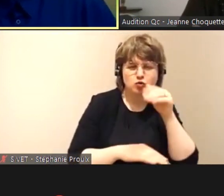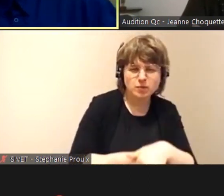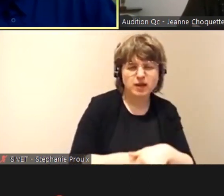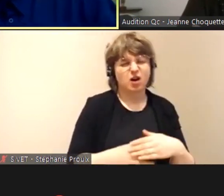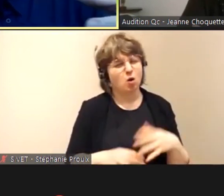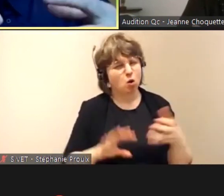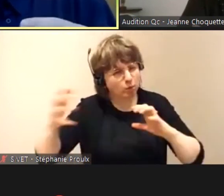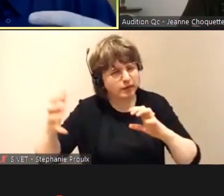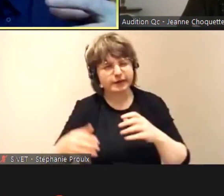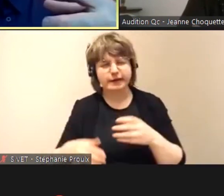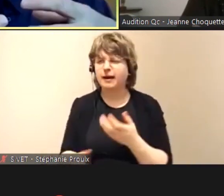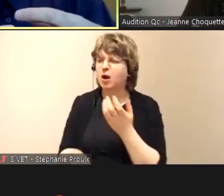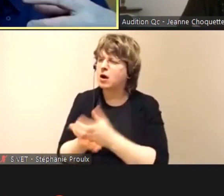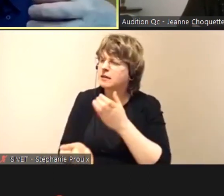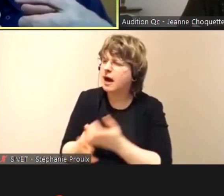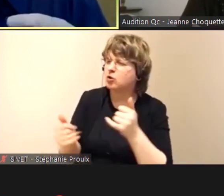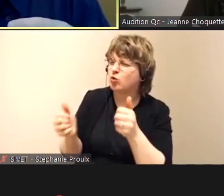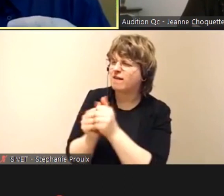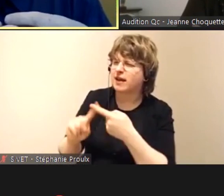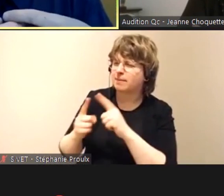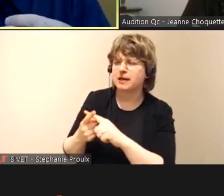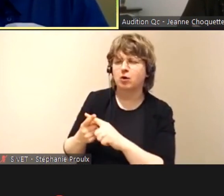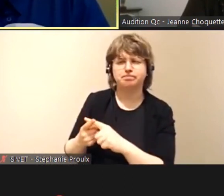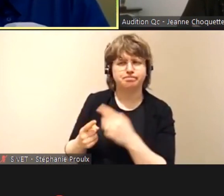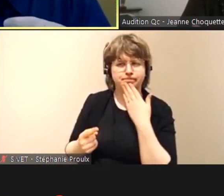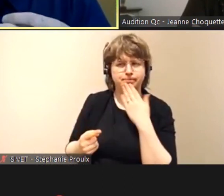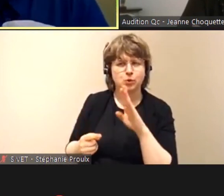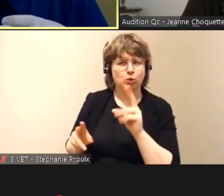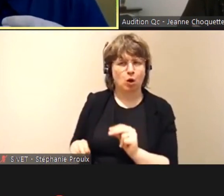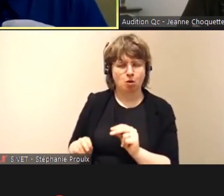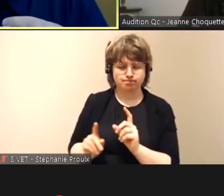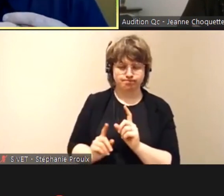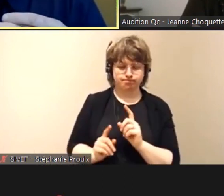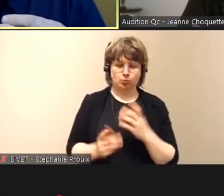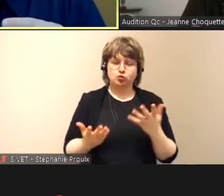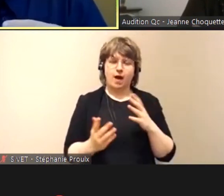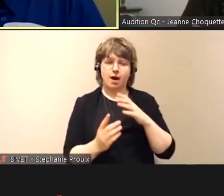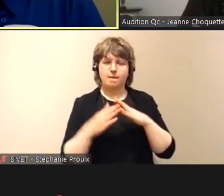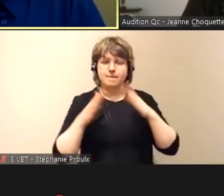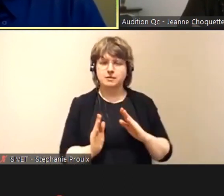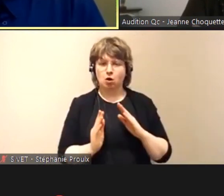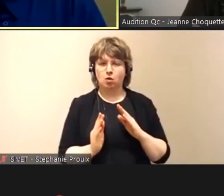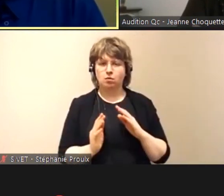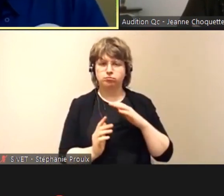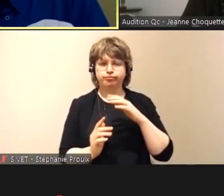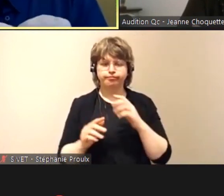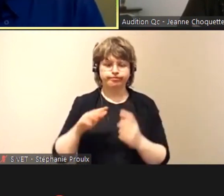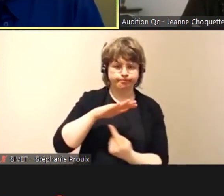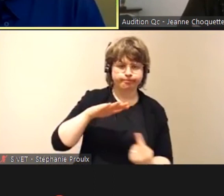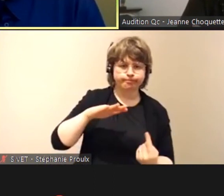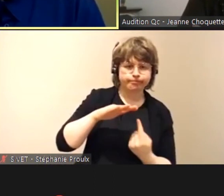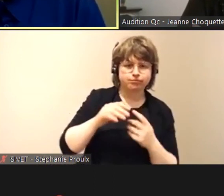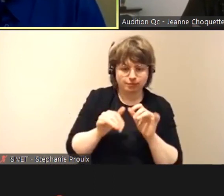avec nos amis. Alors, on a tendance à se retirer, puis à rester chez nous, puis à regarder la télévision, puis à ne pas faire grand-chose.